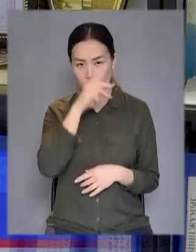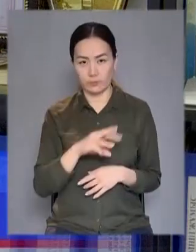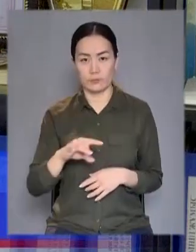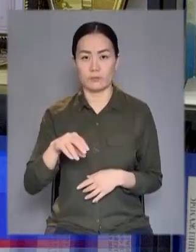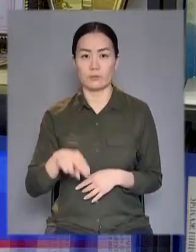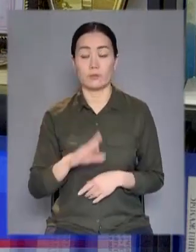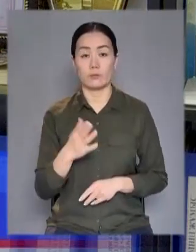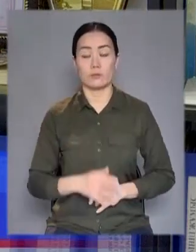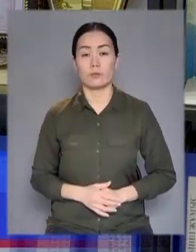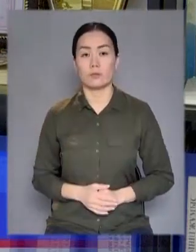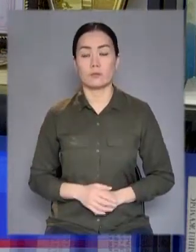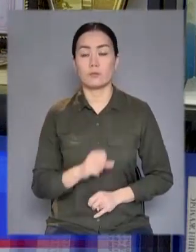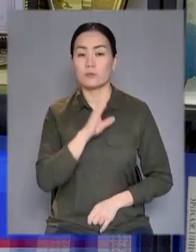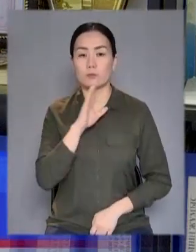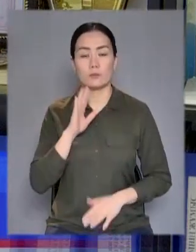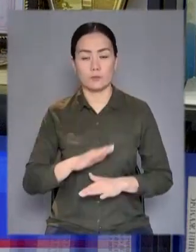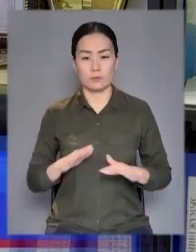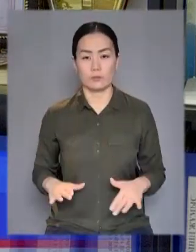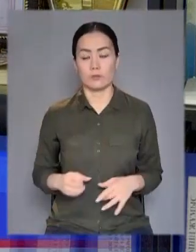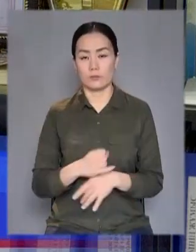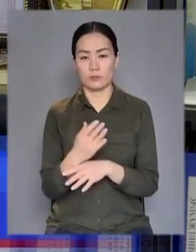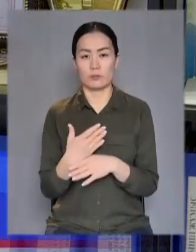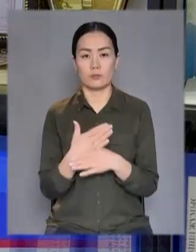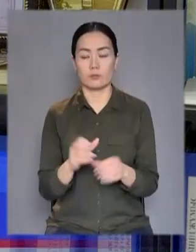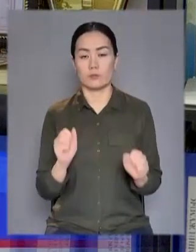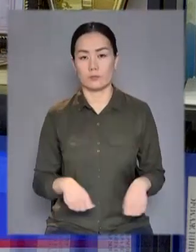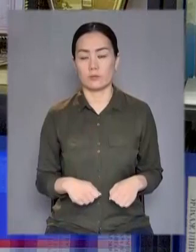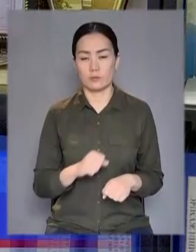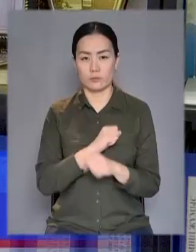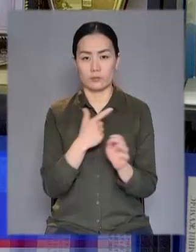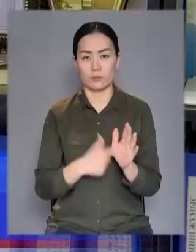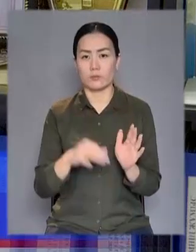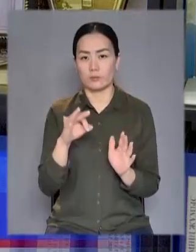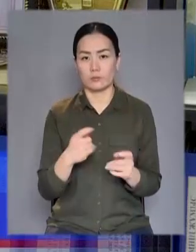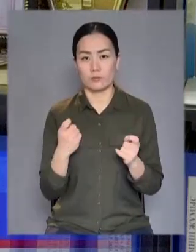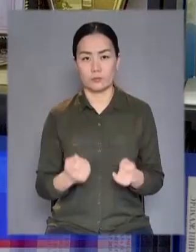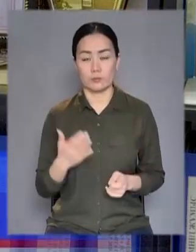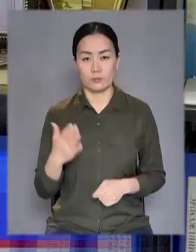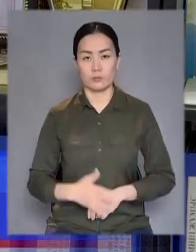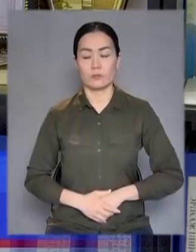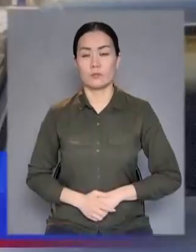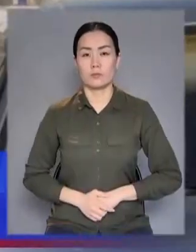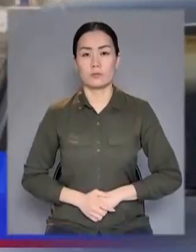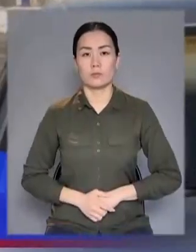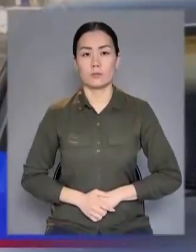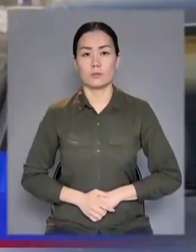месячных расчетных показателей. А мамам с детьми созданы условия для посещения санатория 70% скидкой.